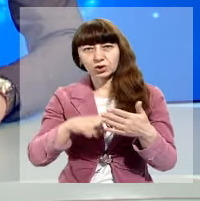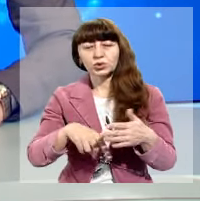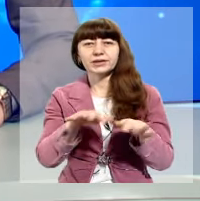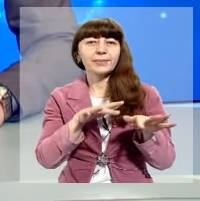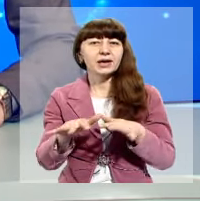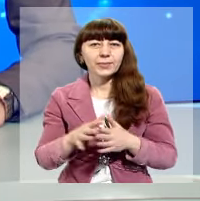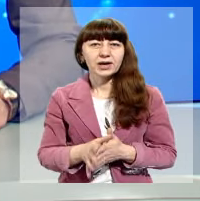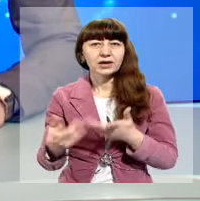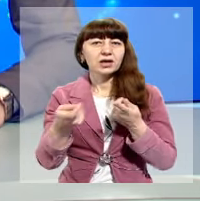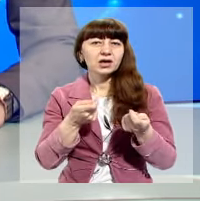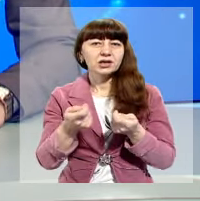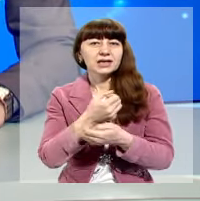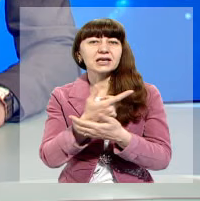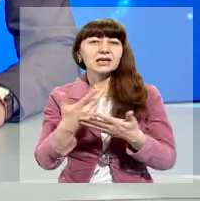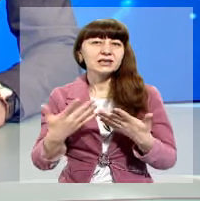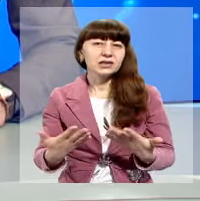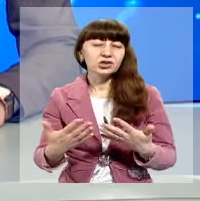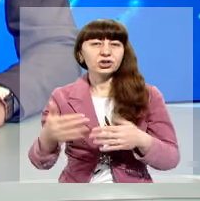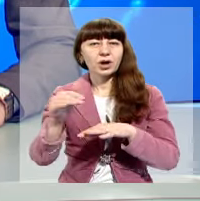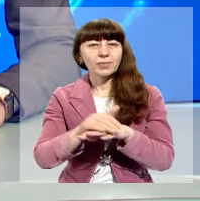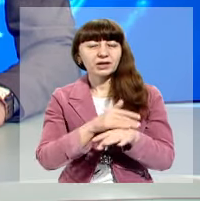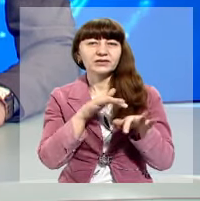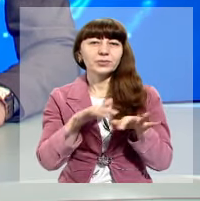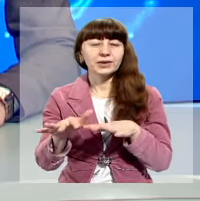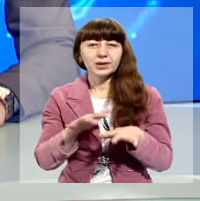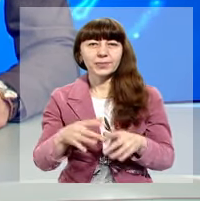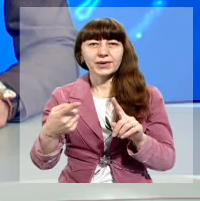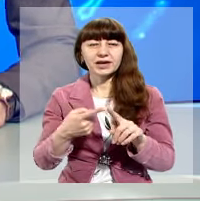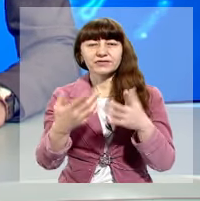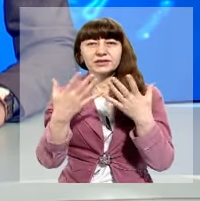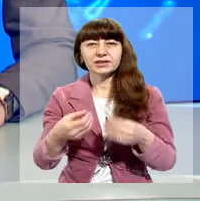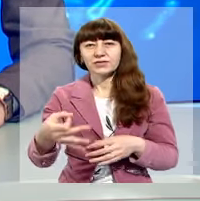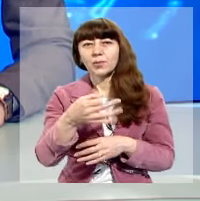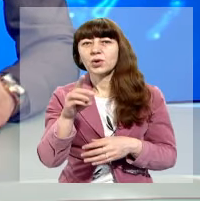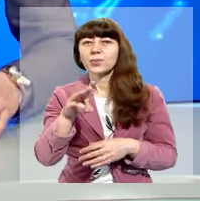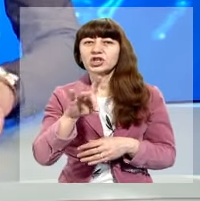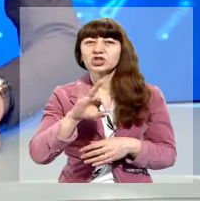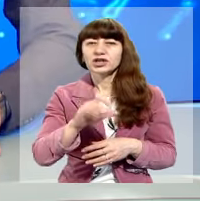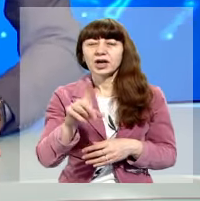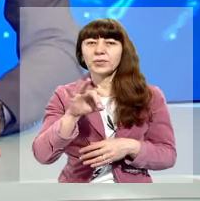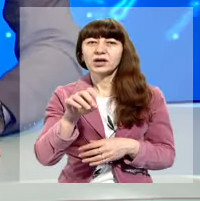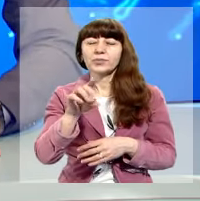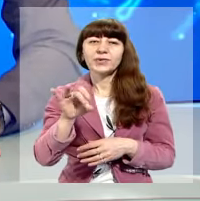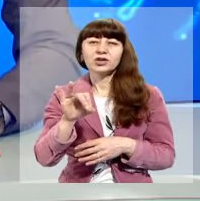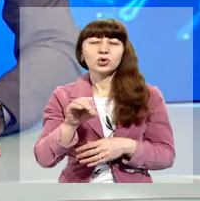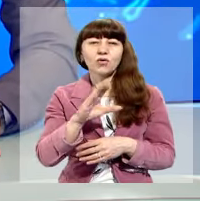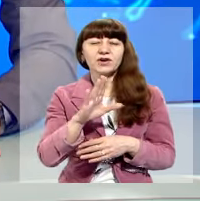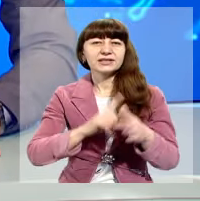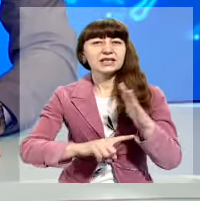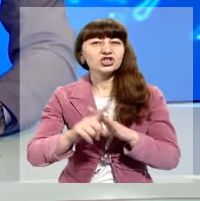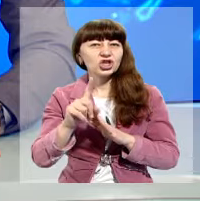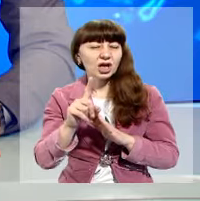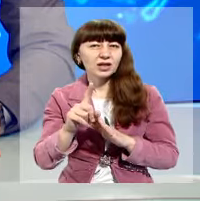акциялары ұйымдастырылады. Алғашқы күні облыстық Аймағамбет қажы Спанұлы мешітінде оразаның басталуына байланысты тарауық намаз